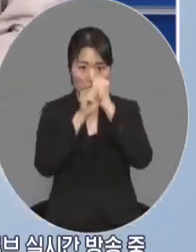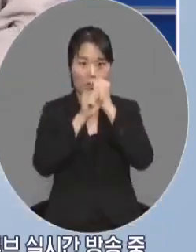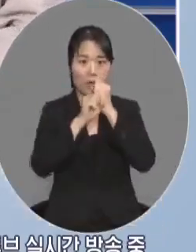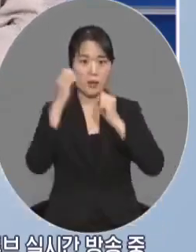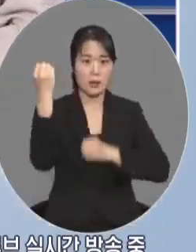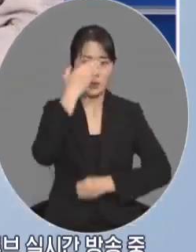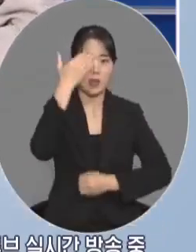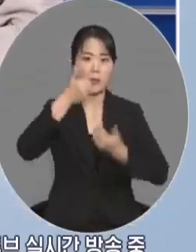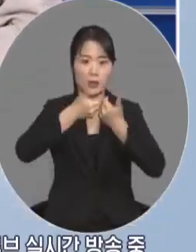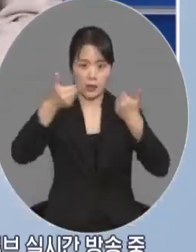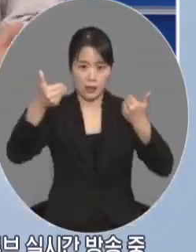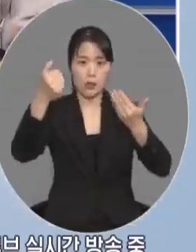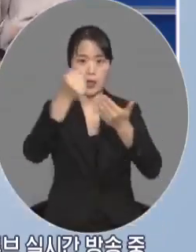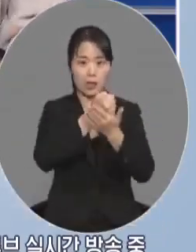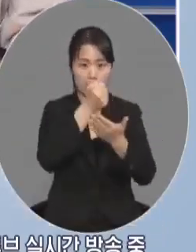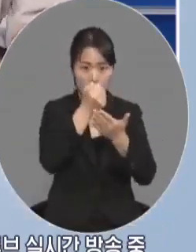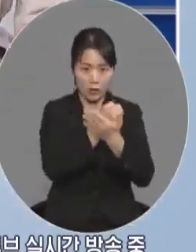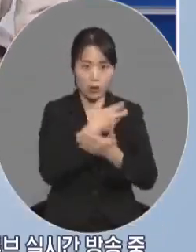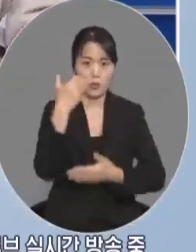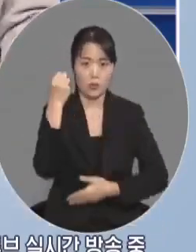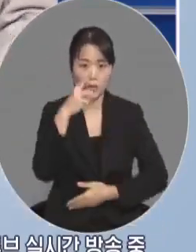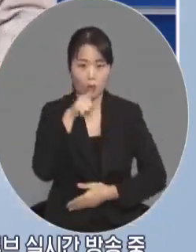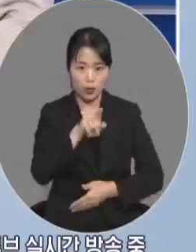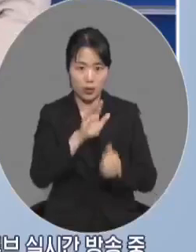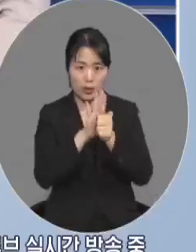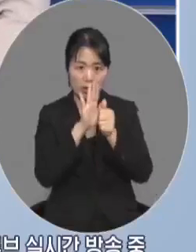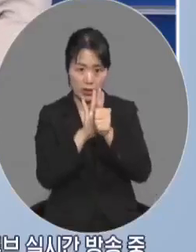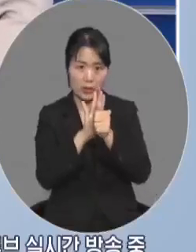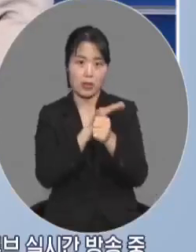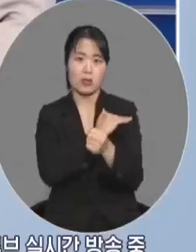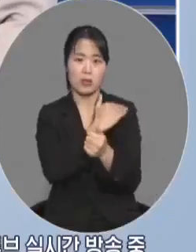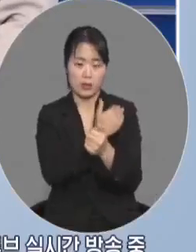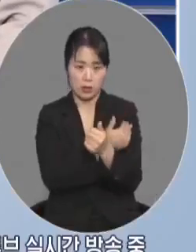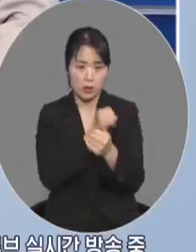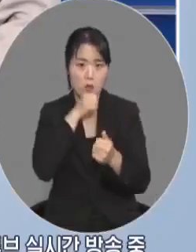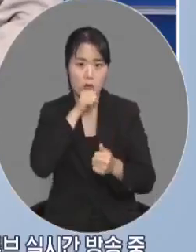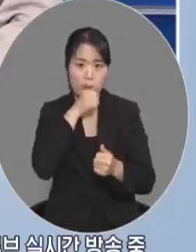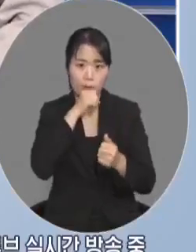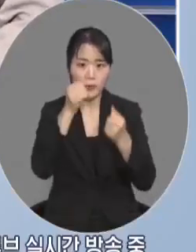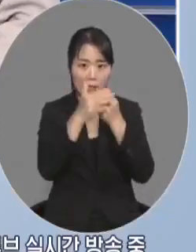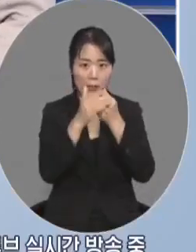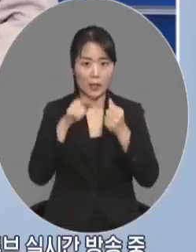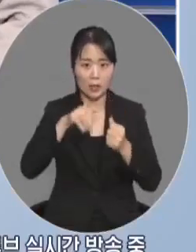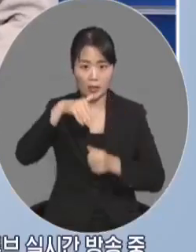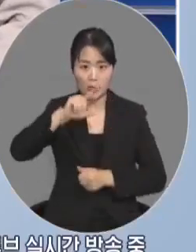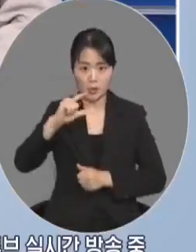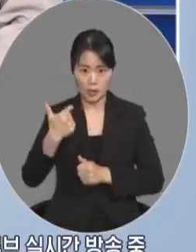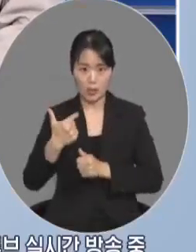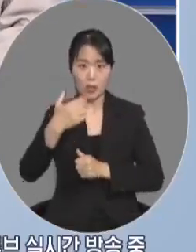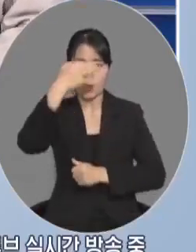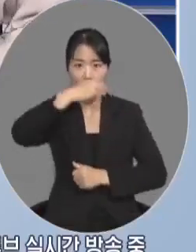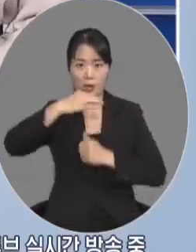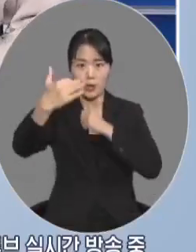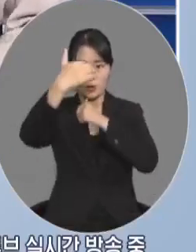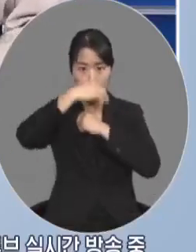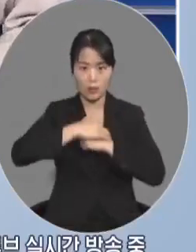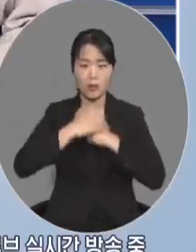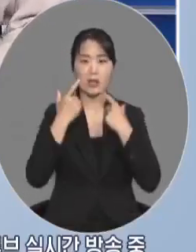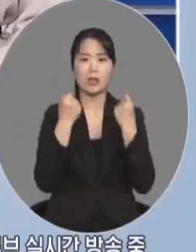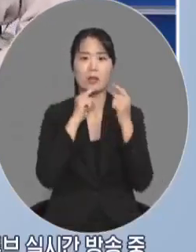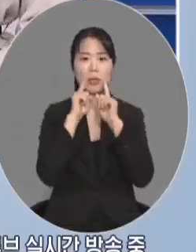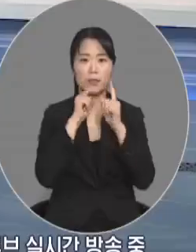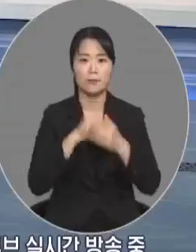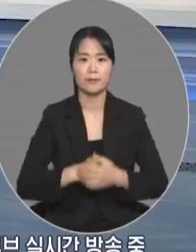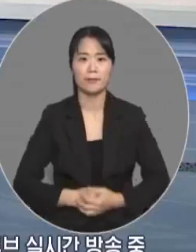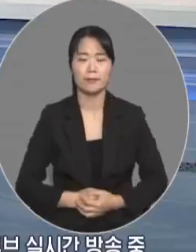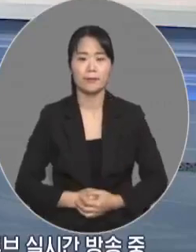별세에 대한 안타까움 그리고 노 전 교육감에 대한 지지가 이번에 천창수 쪽으로 득표율이 많이 몰린 것으로 분석할 수 있겠습니다.